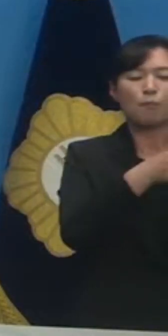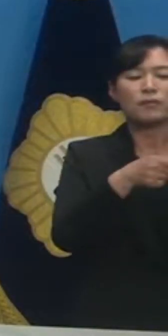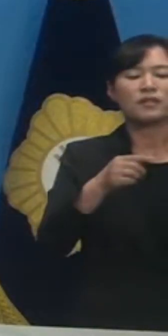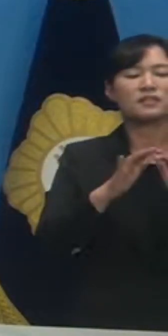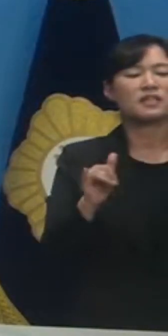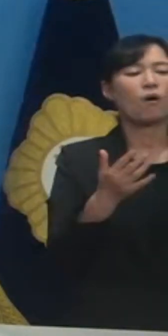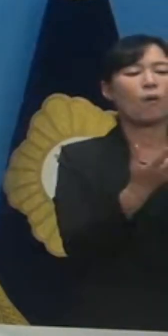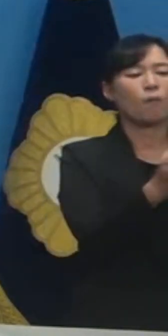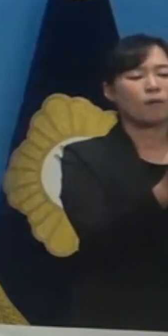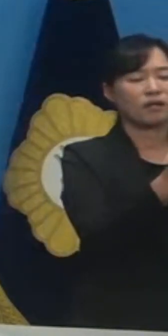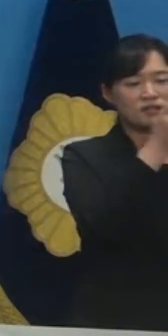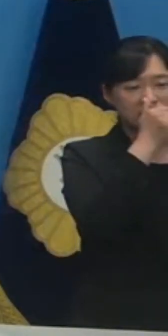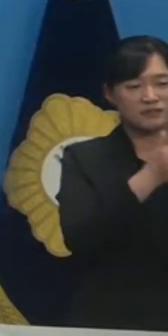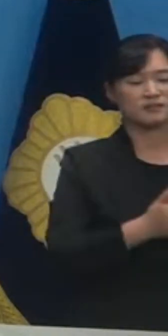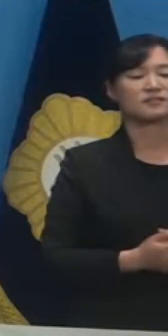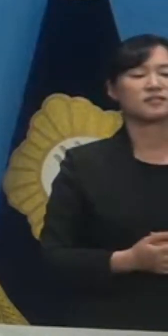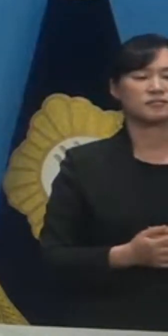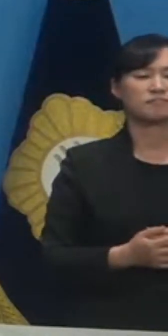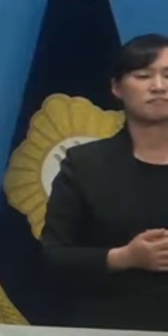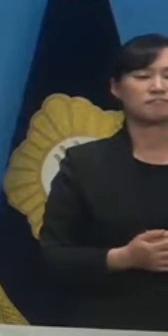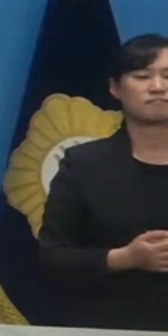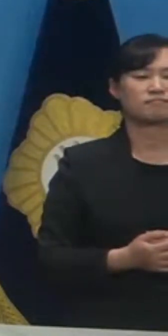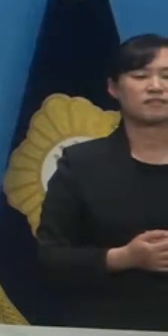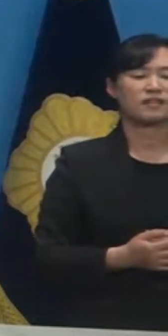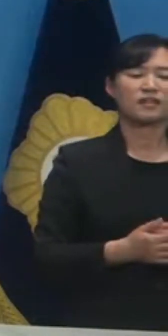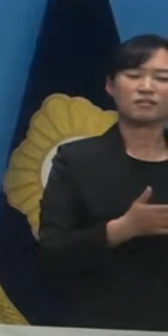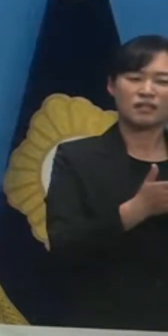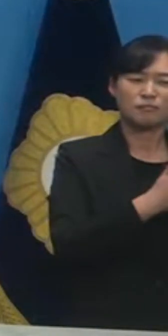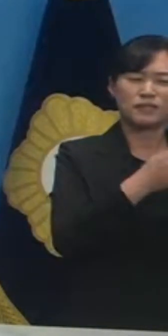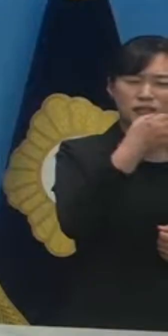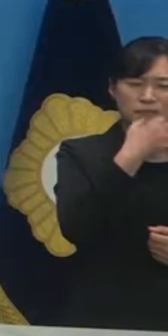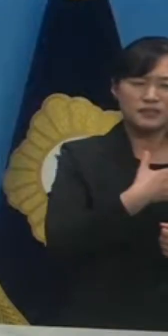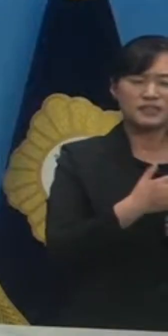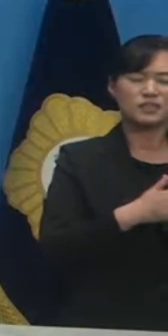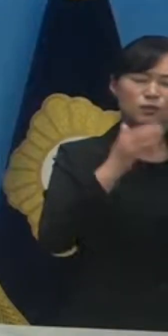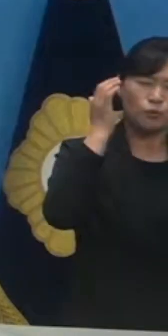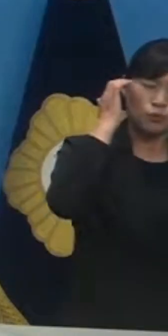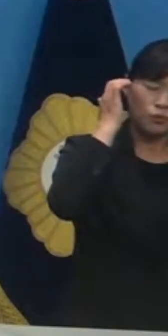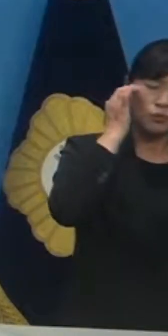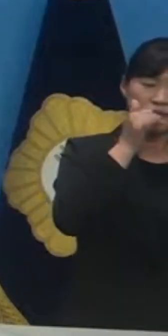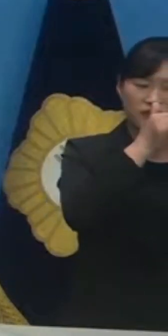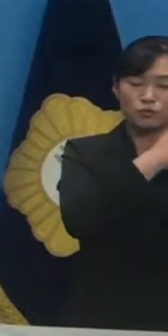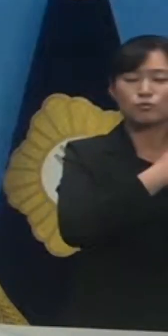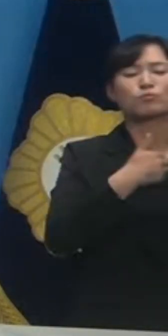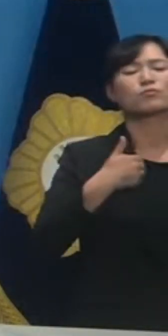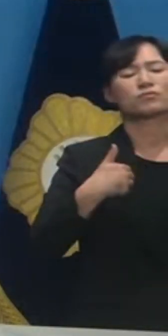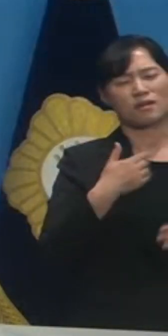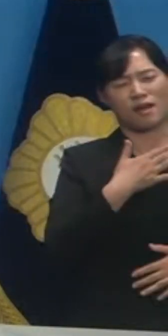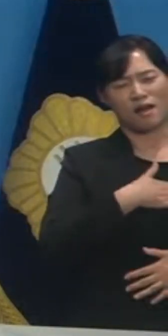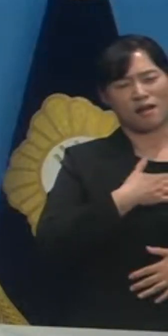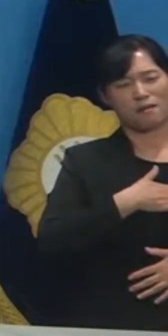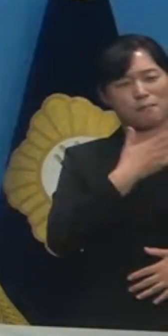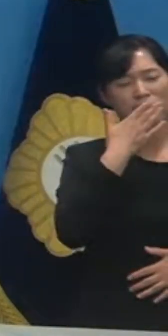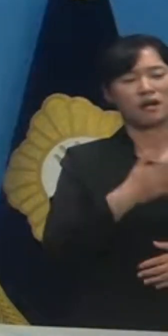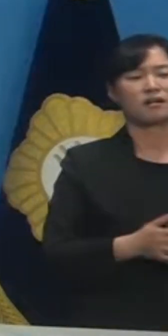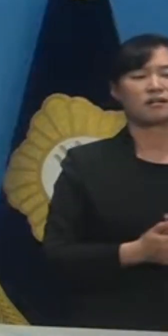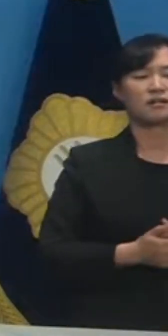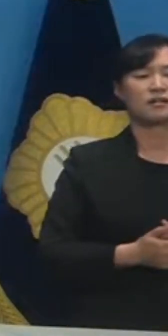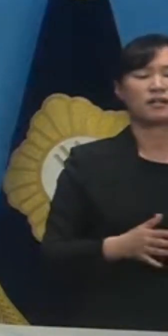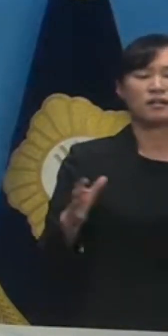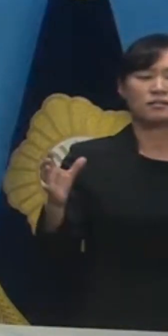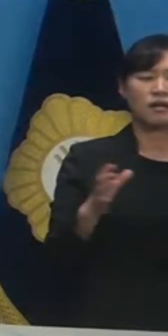지금 대한민국에 지금 이것 때문에 힘들어하는지, 고통스러워하는지 충분히 알고 있을 겁니다.